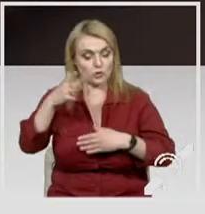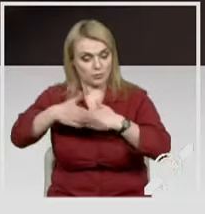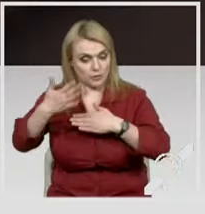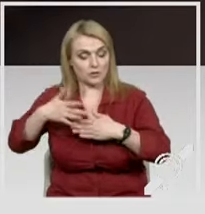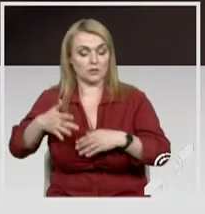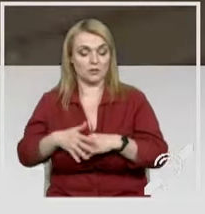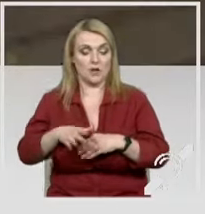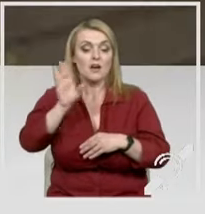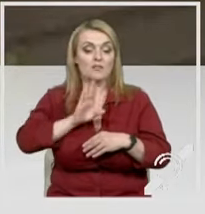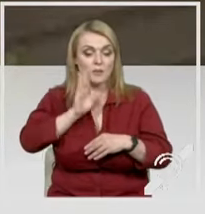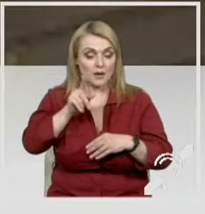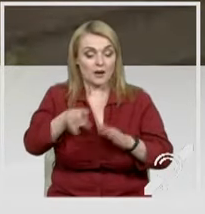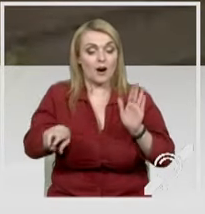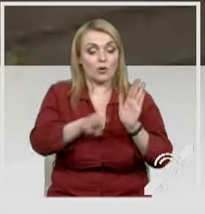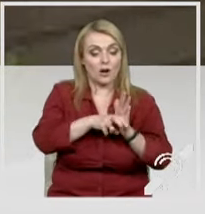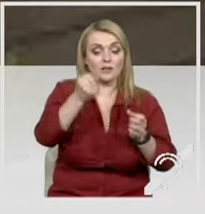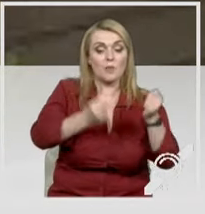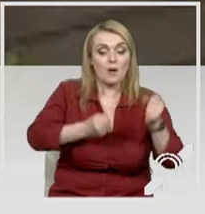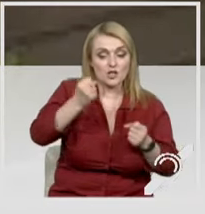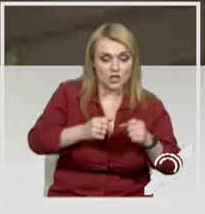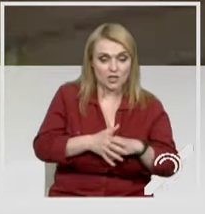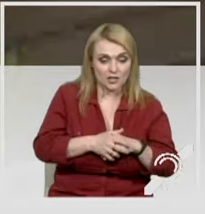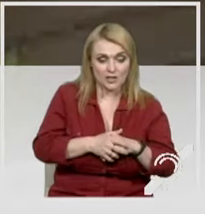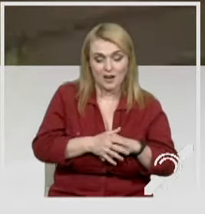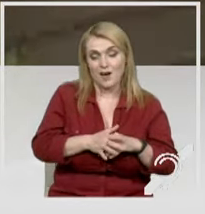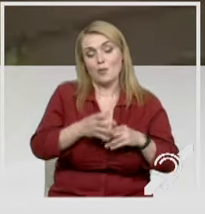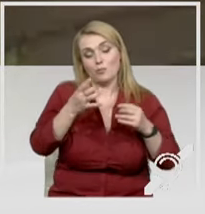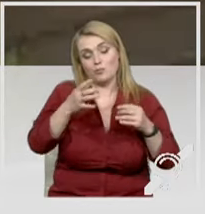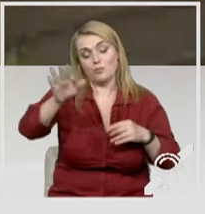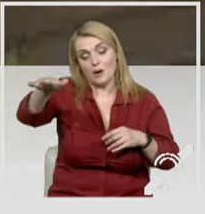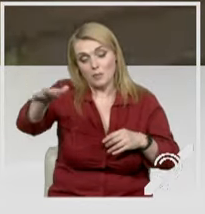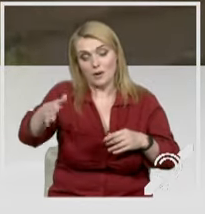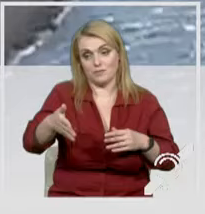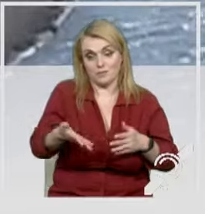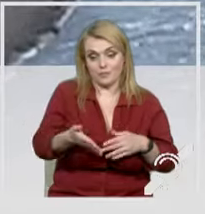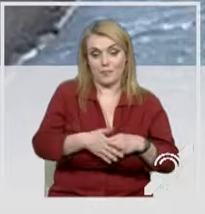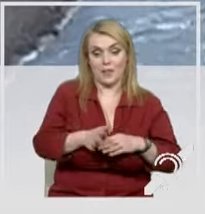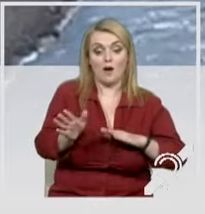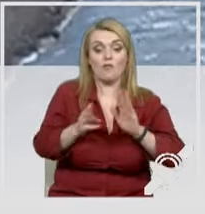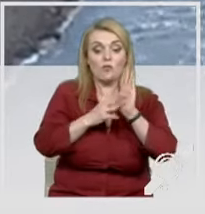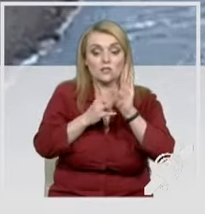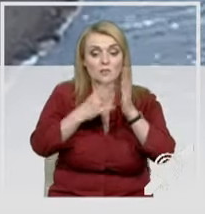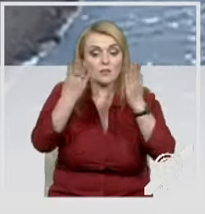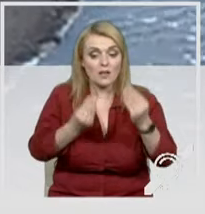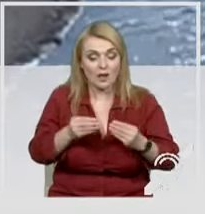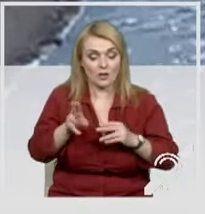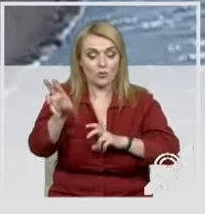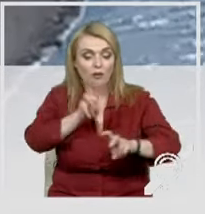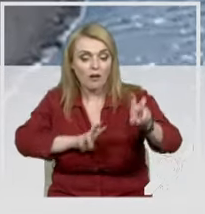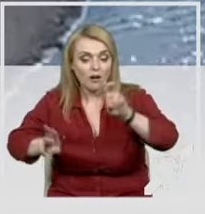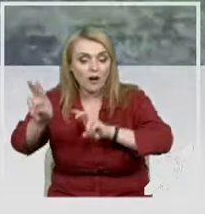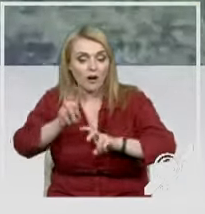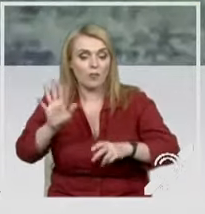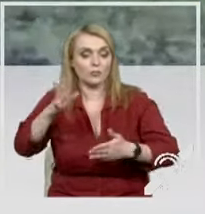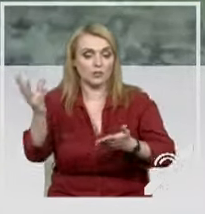6 luni, a urcat pe 12 aprilie într-o mașină de ocazie, după care a dispărut. După 8 zile de căutări, cadavrul acestei a fost găsit